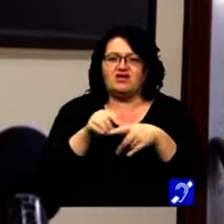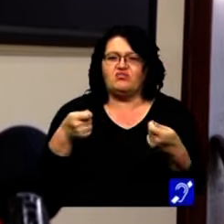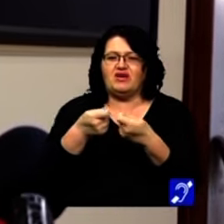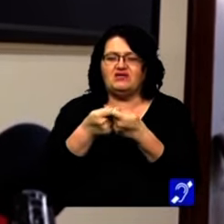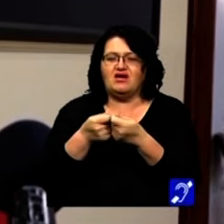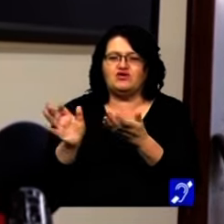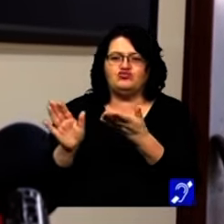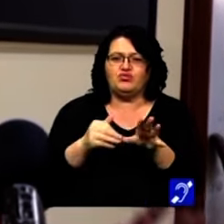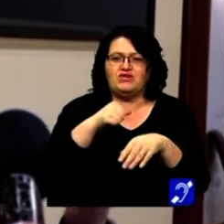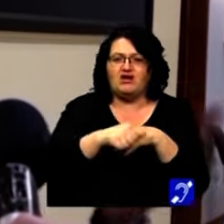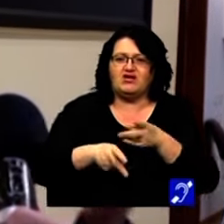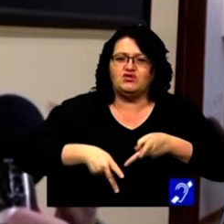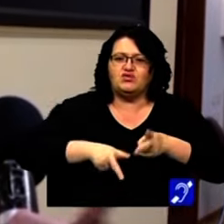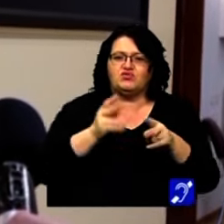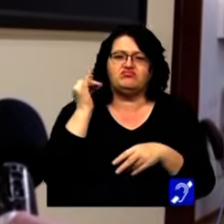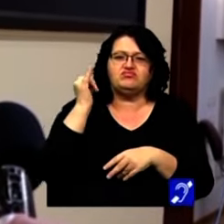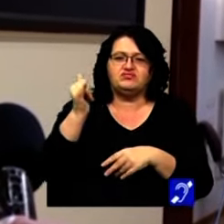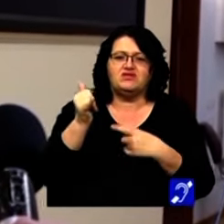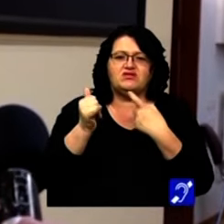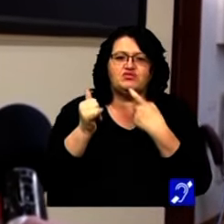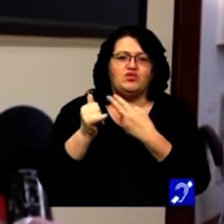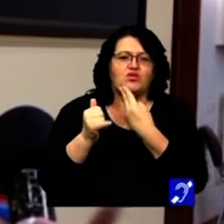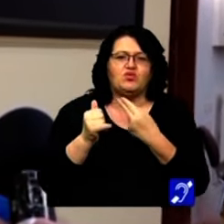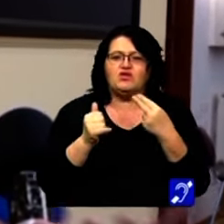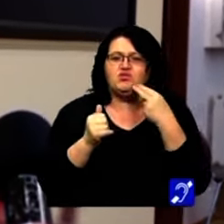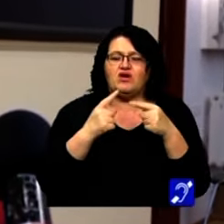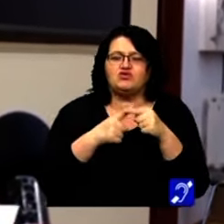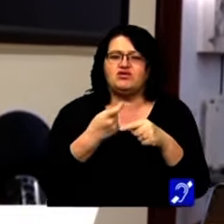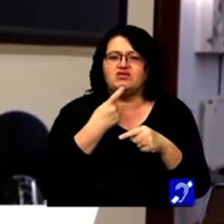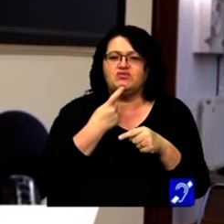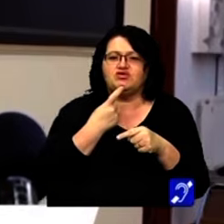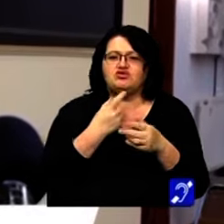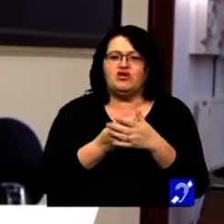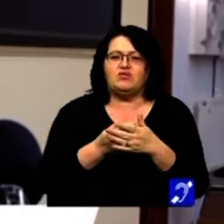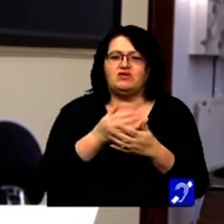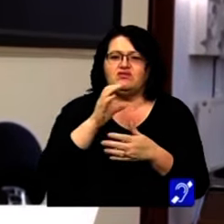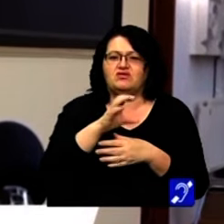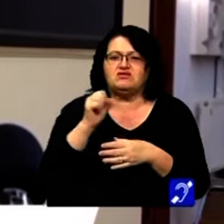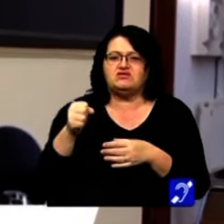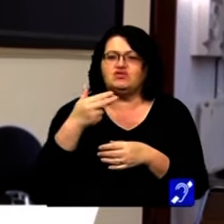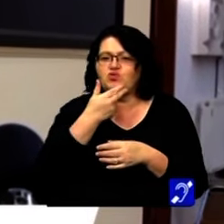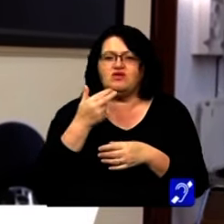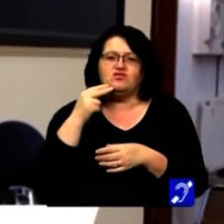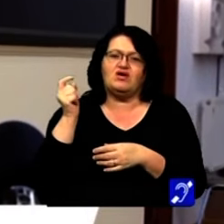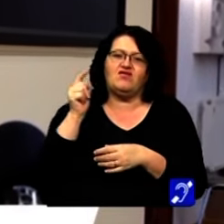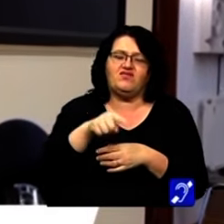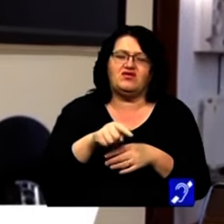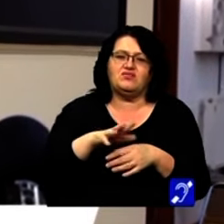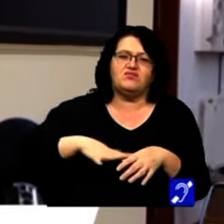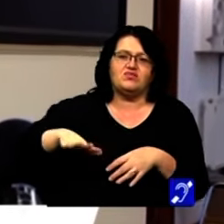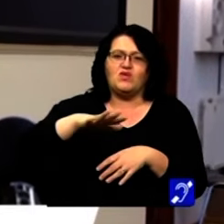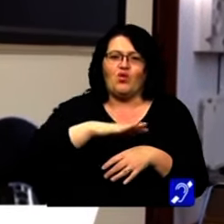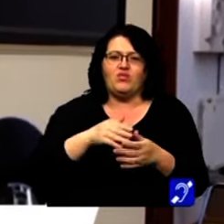din Arad către Timișoara, Hunedoara și, mă rog, din Timișoara către noi și Hunedoara către noi. Pe teritoriul nostru,